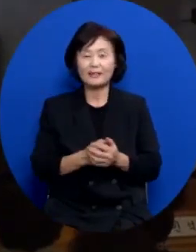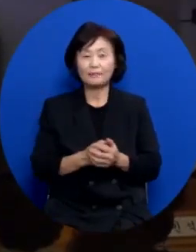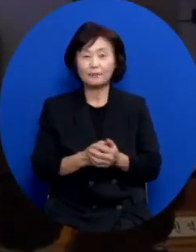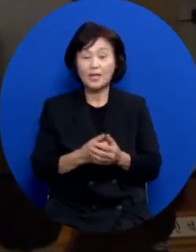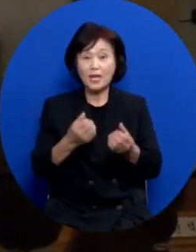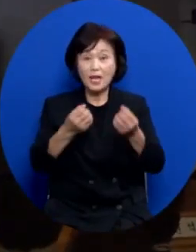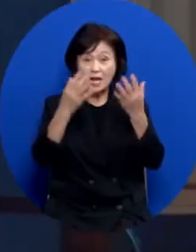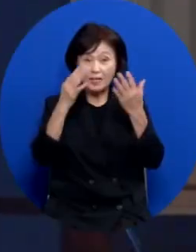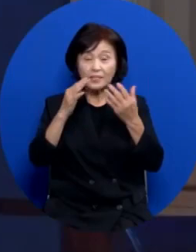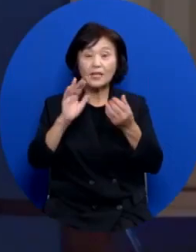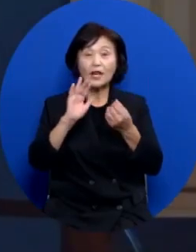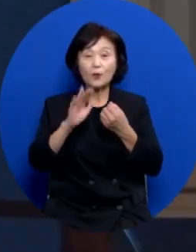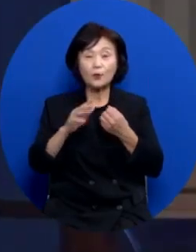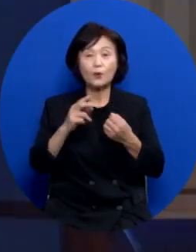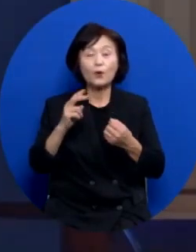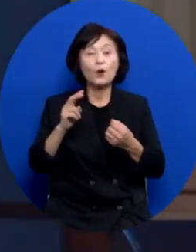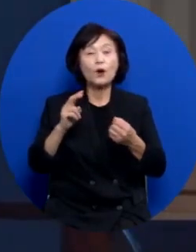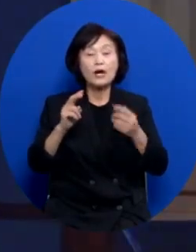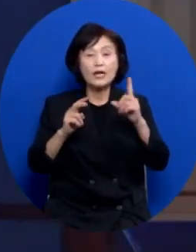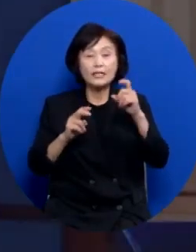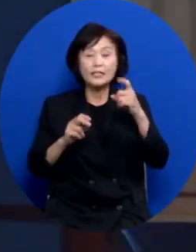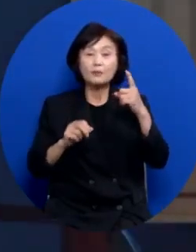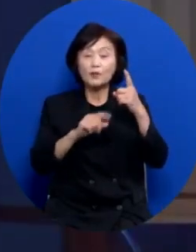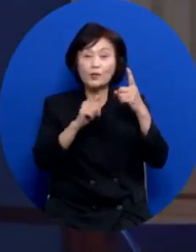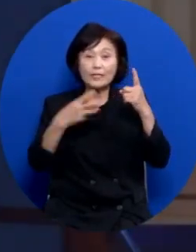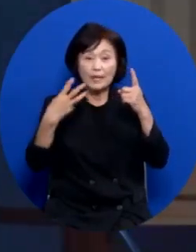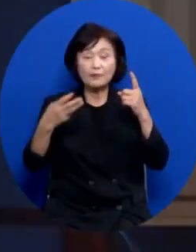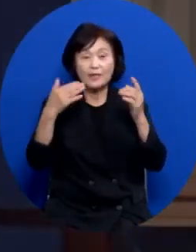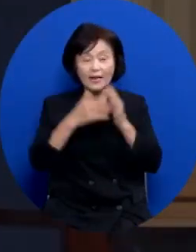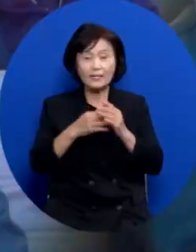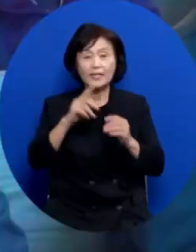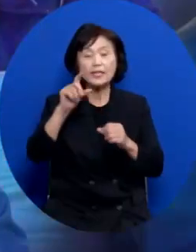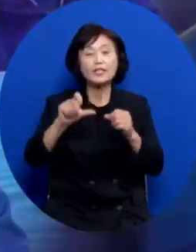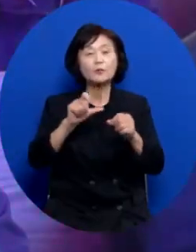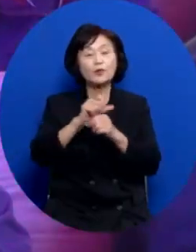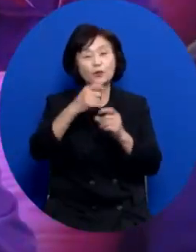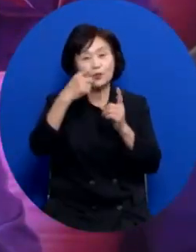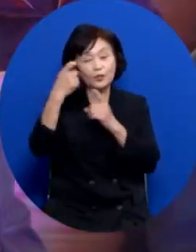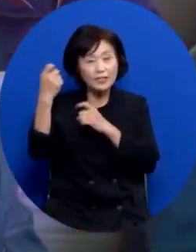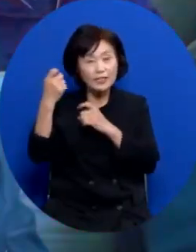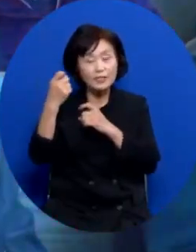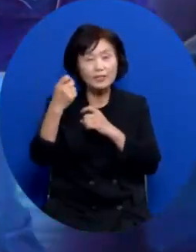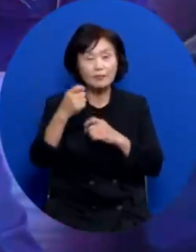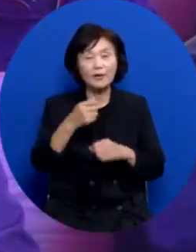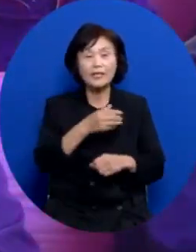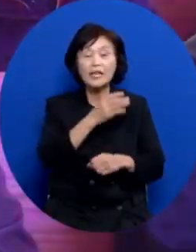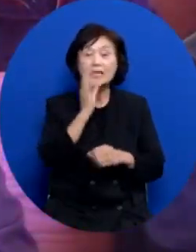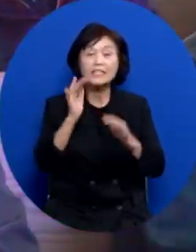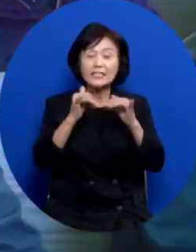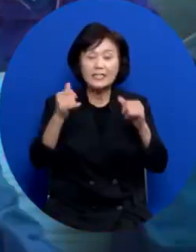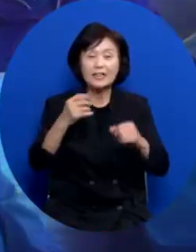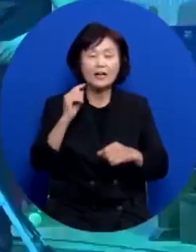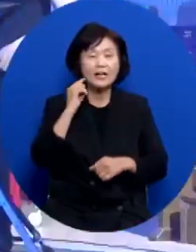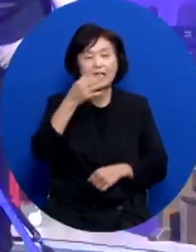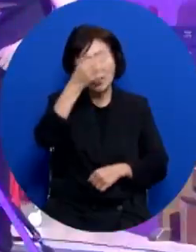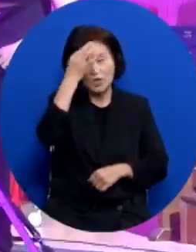기념행사에 이어 20일부터 오는 11월 3일까지 15주년을 기념하는 시니어 예술제도 진행될